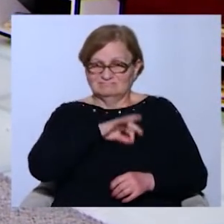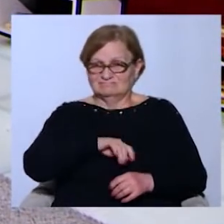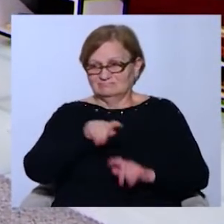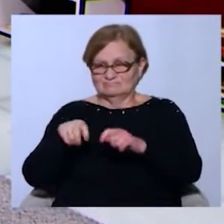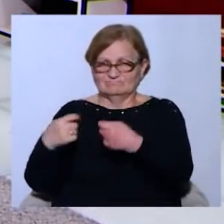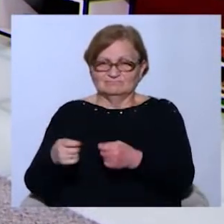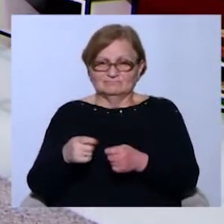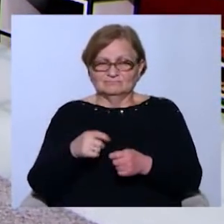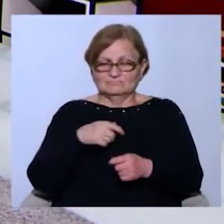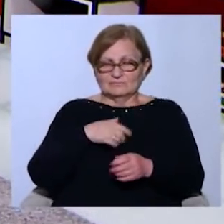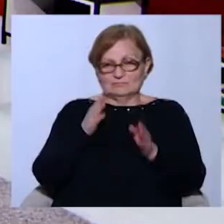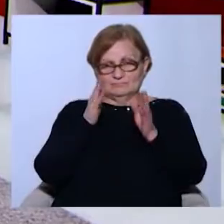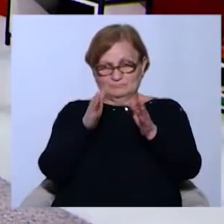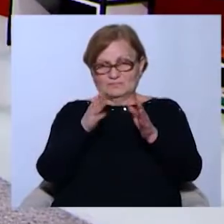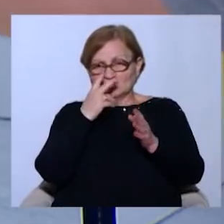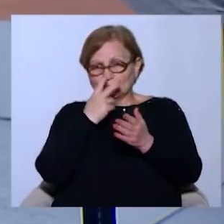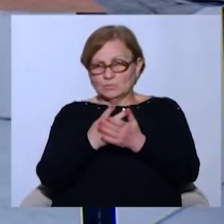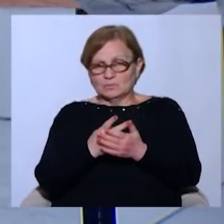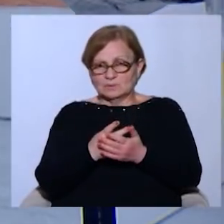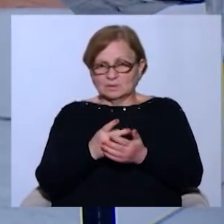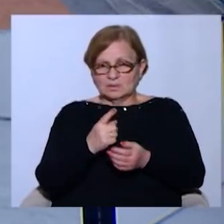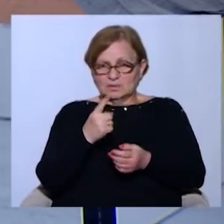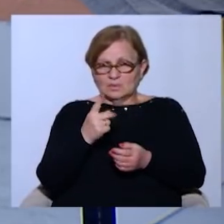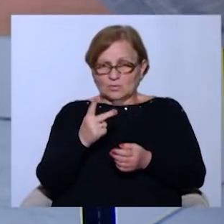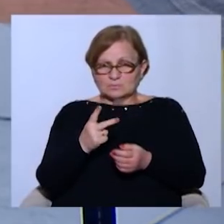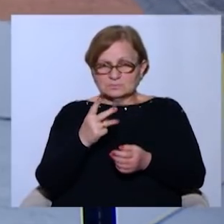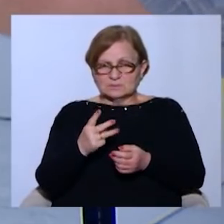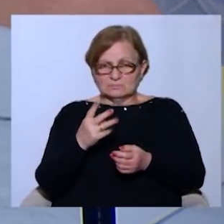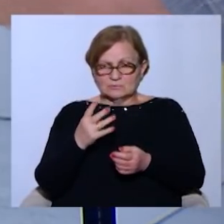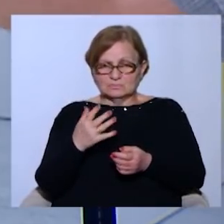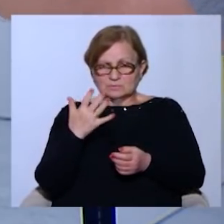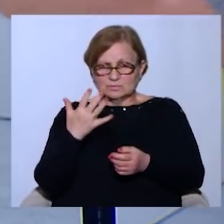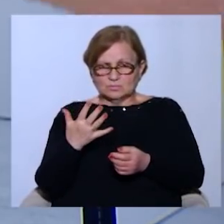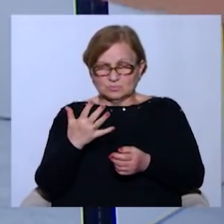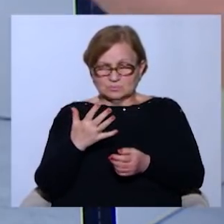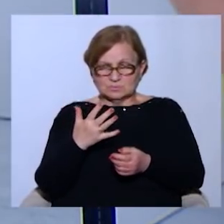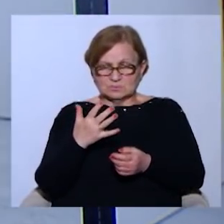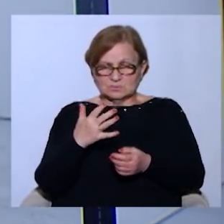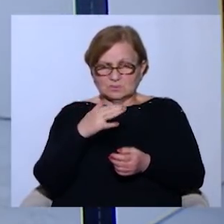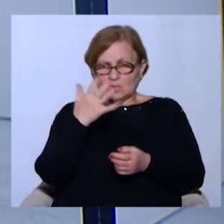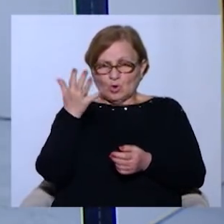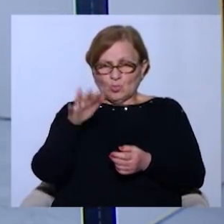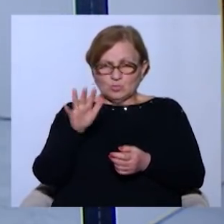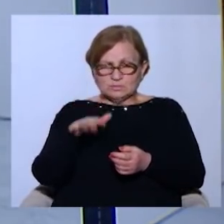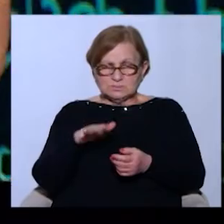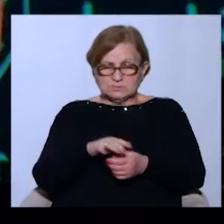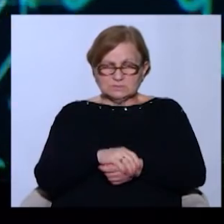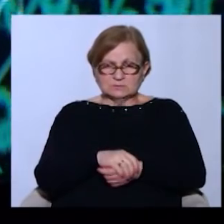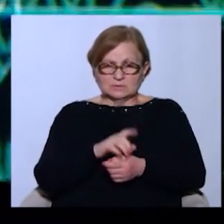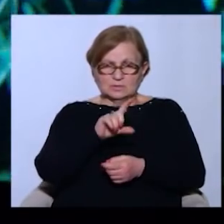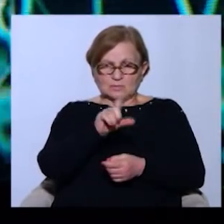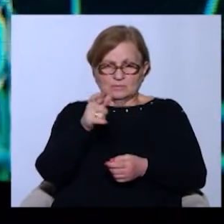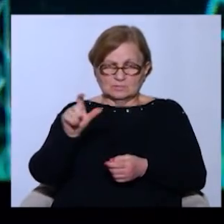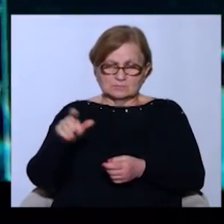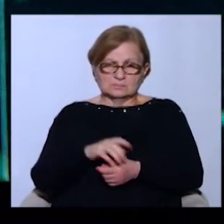გავაკეთებ. წინიდან შევხედოთ. ჩვენ გვაქვს 1 2 3 4 5 ცალი კუბი